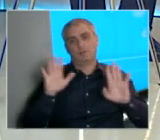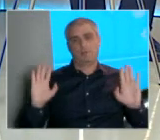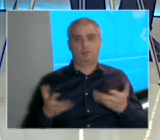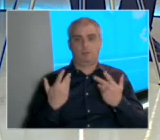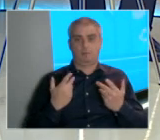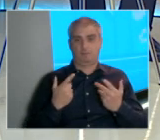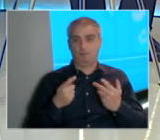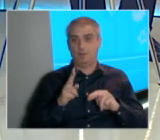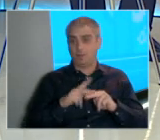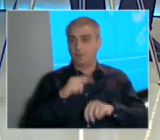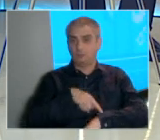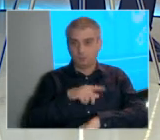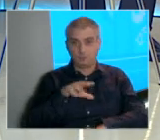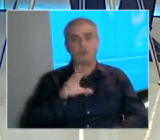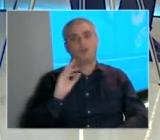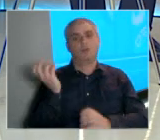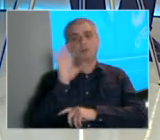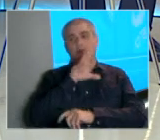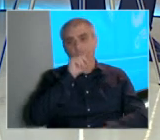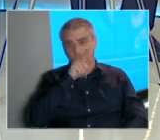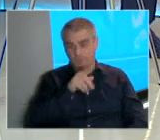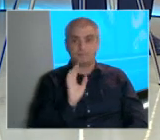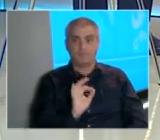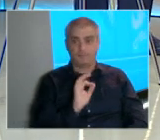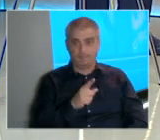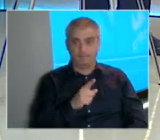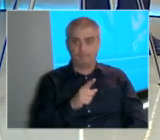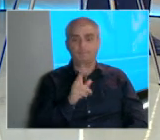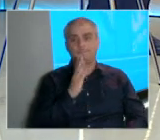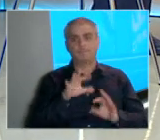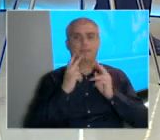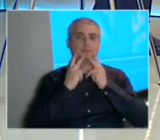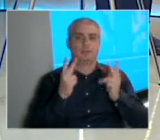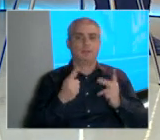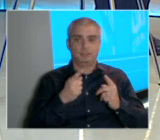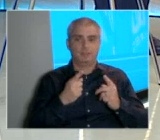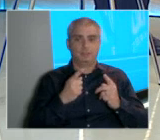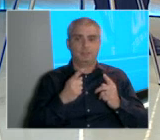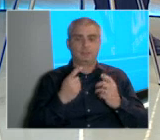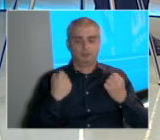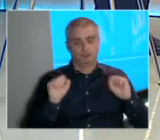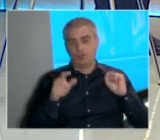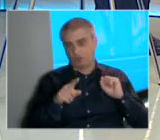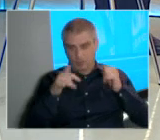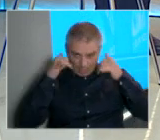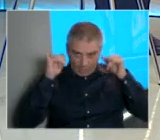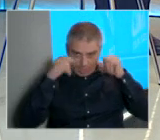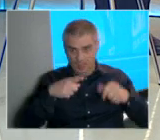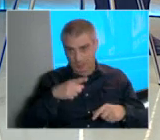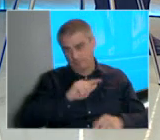בנושא. אגב, אחר כך, אחרי כמה שעות, היא ילדה שוב ציוץ, ואומרת שבאמת בא הנושא על פתרון, ושחררו את העגלים